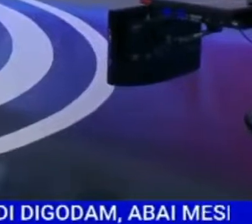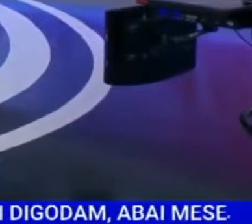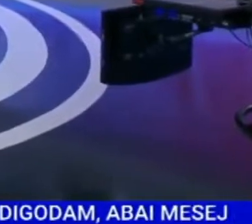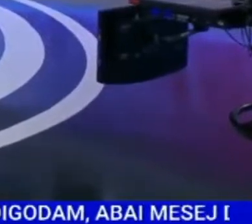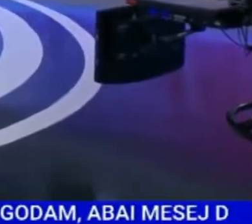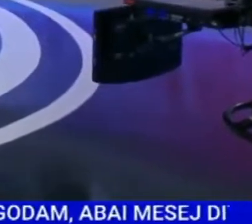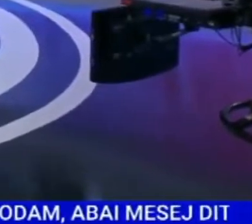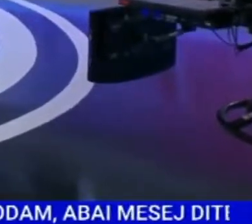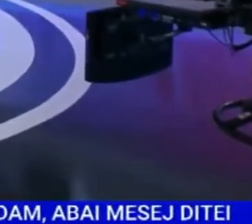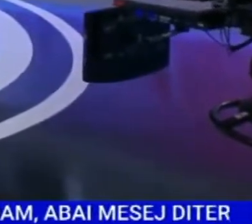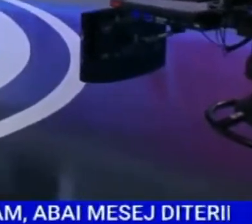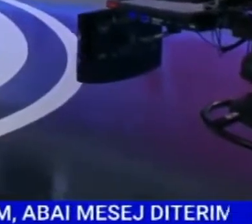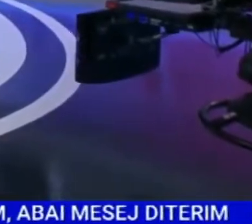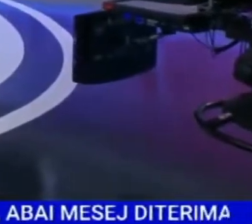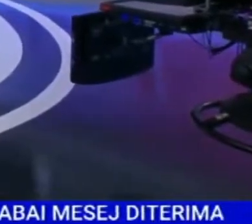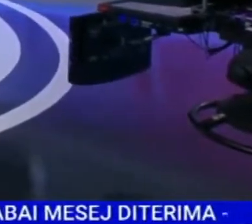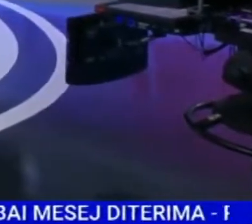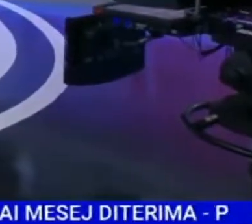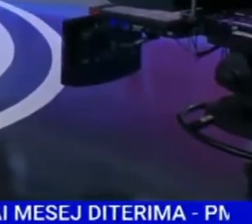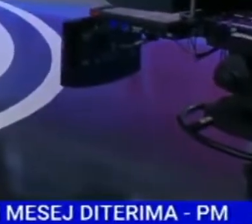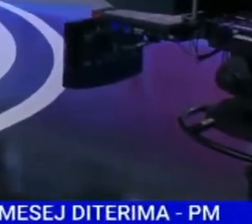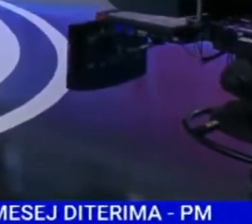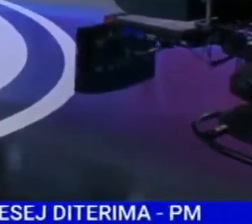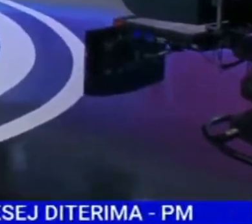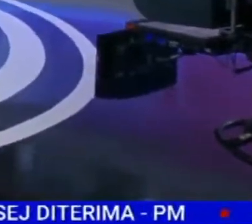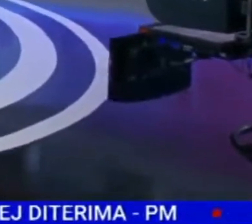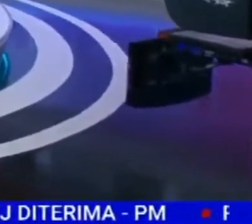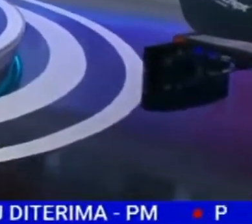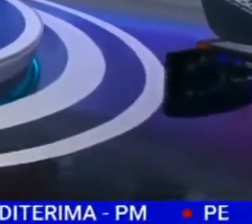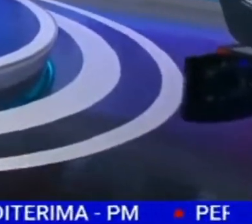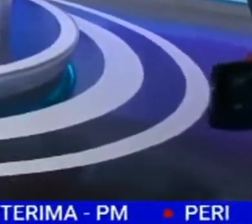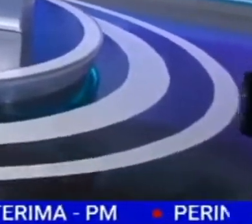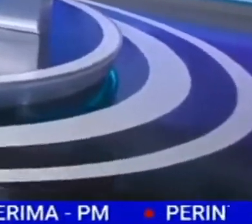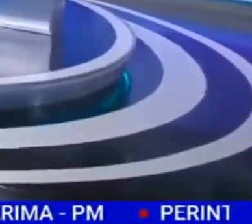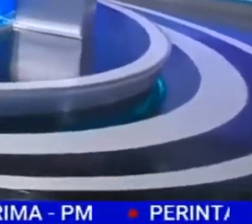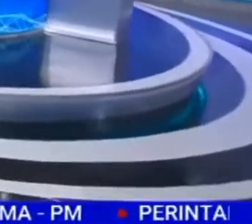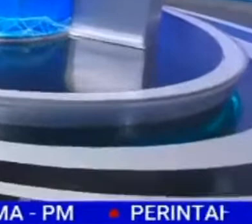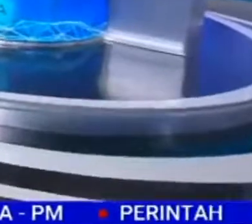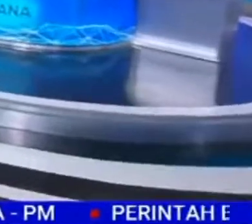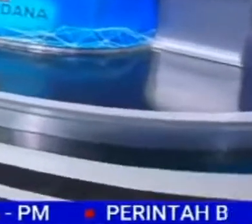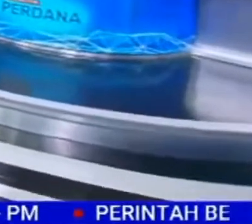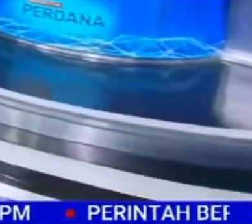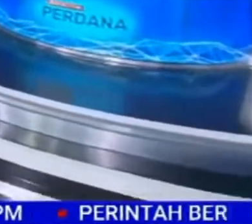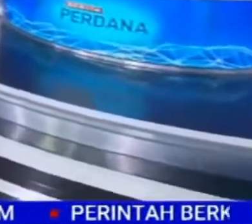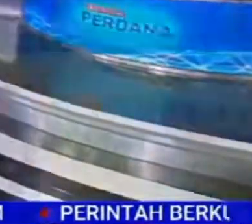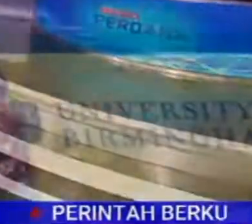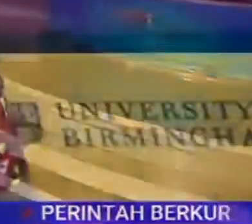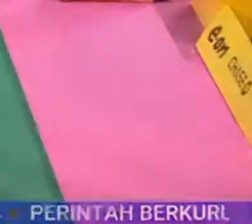tentunya menjadi tumpuan saya masukkan enak pora suka bersama Cairo Islam kasih